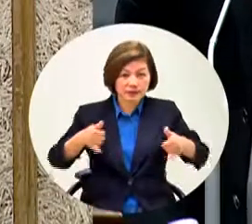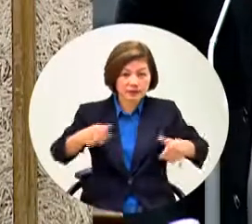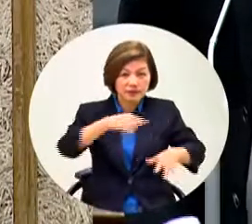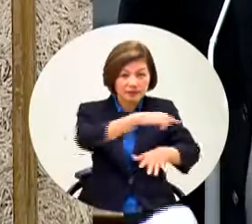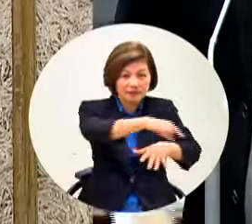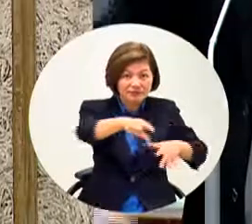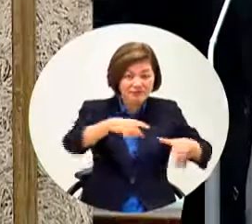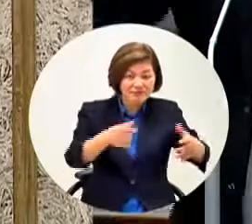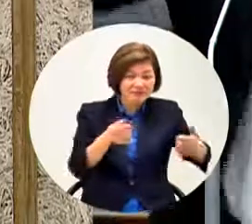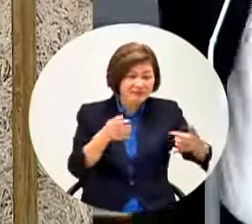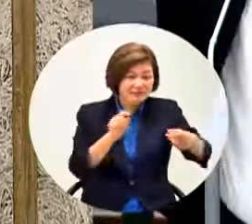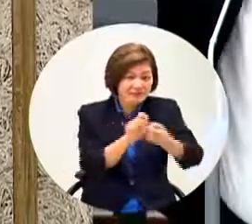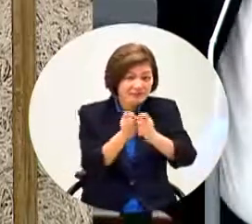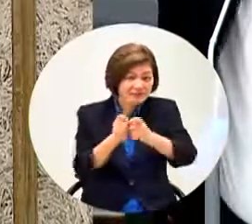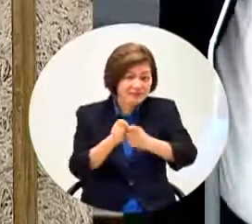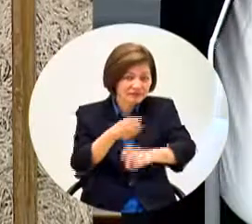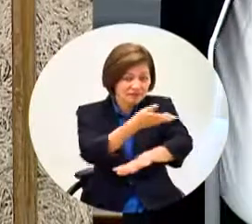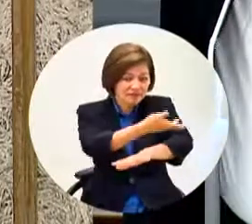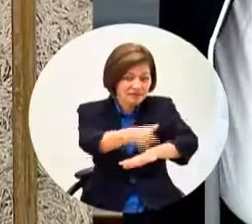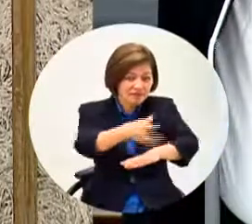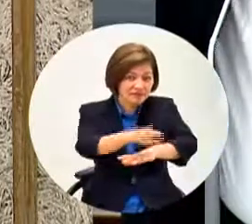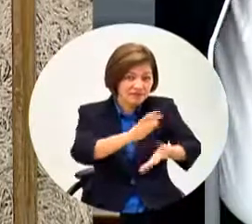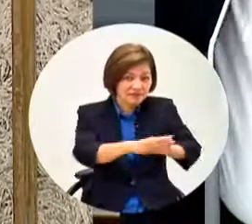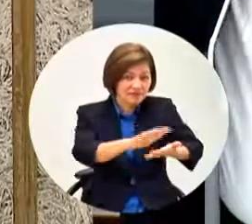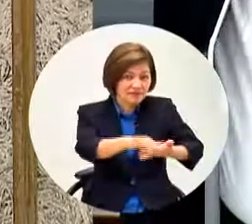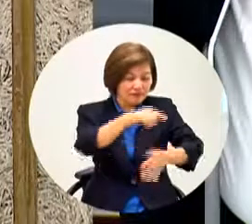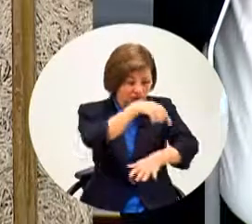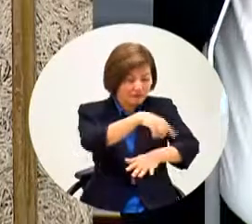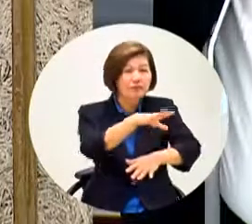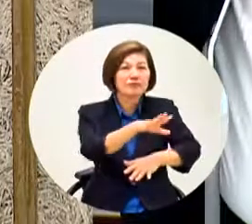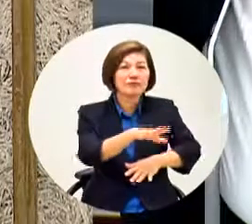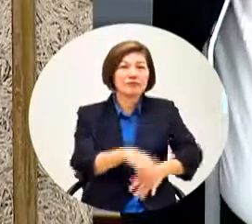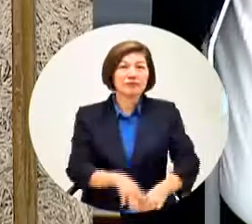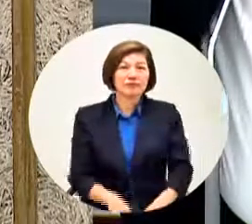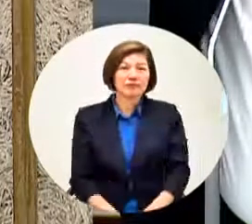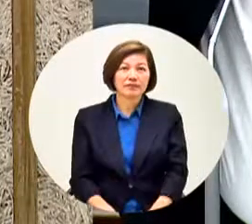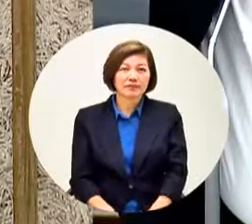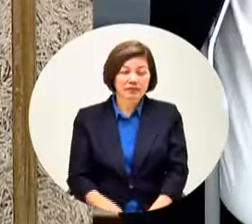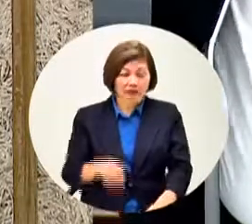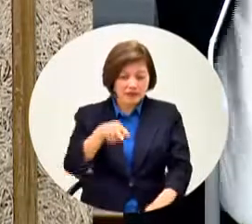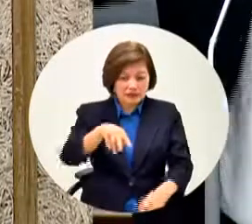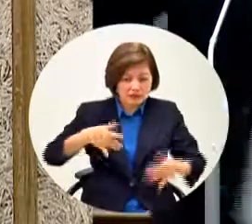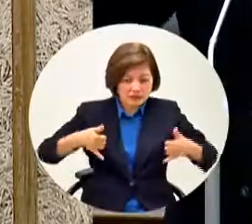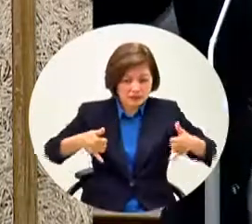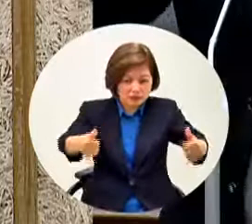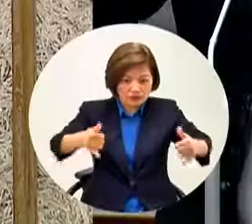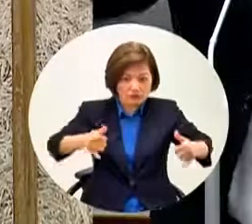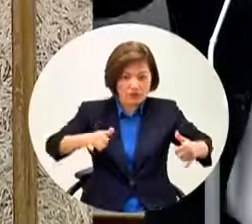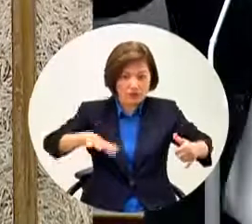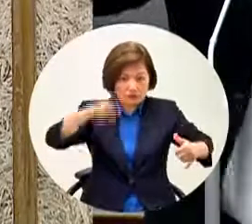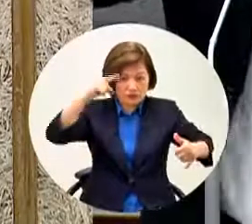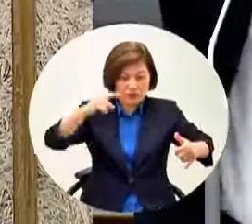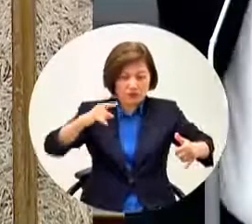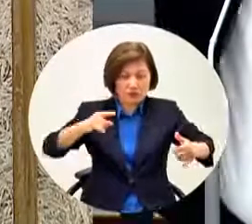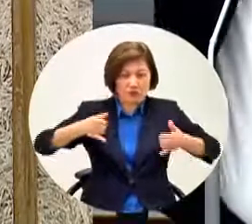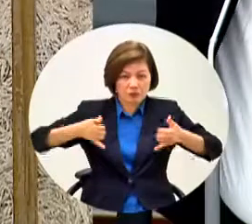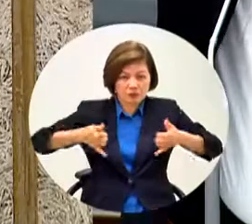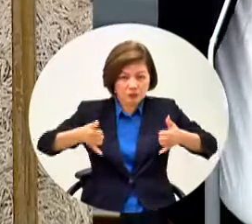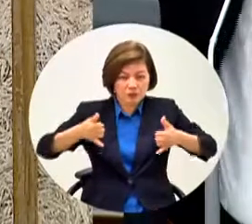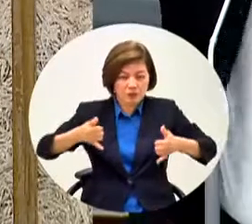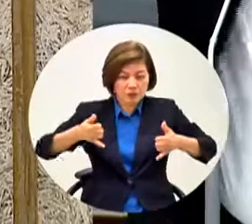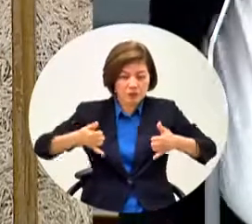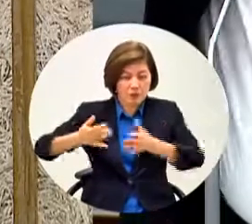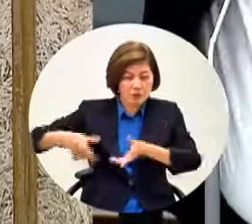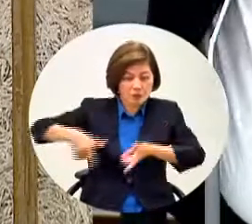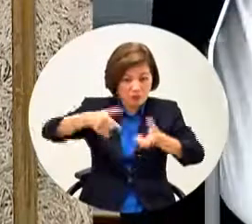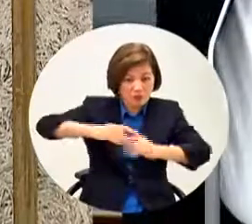伫遮，啊是毋吼？建议你把这条路先啊整平好无？整平你。小可